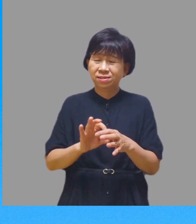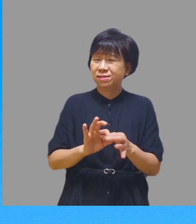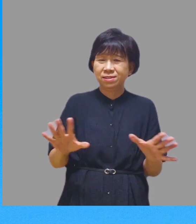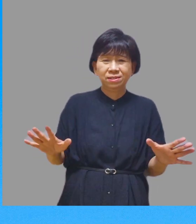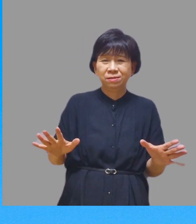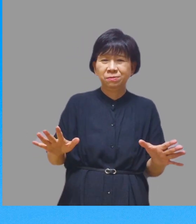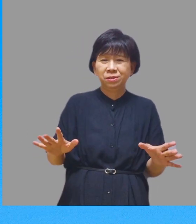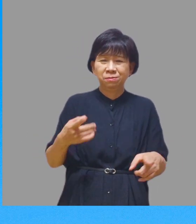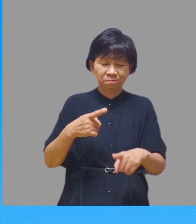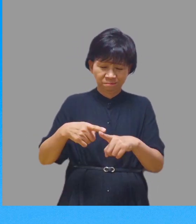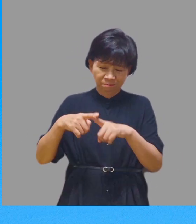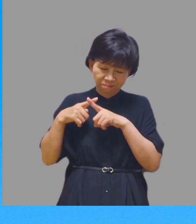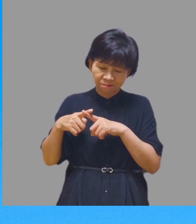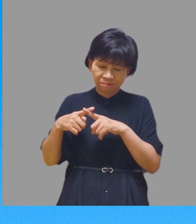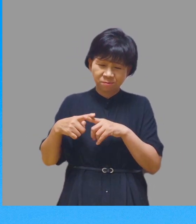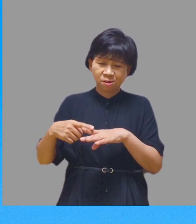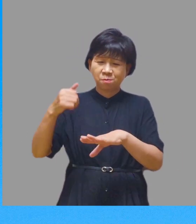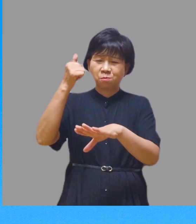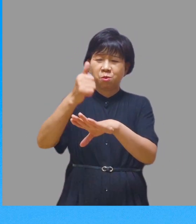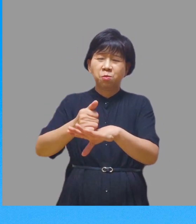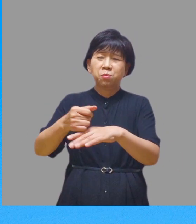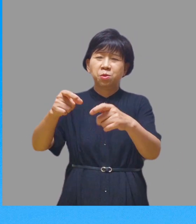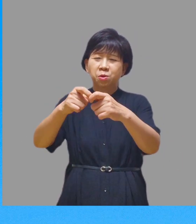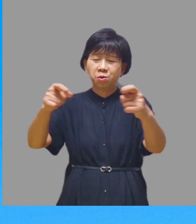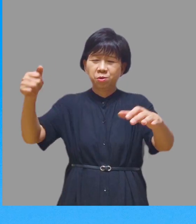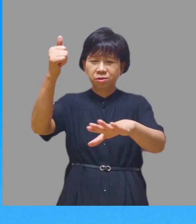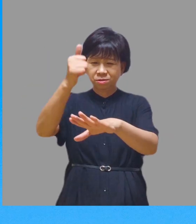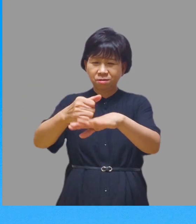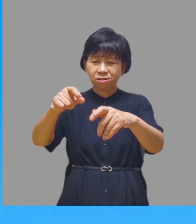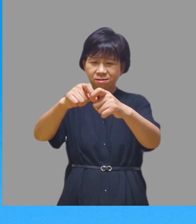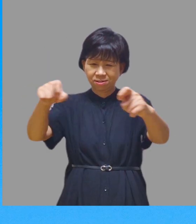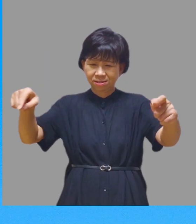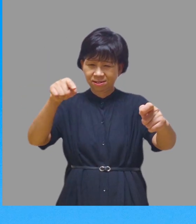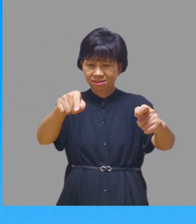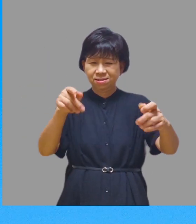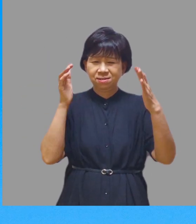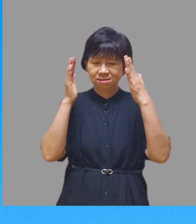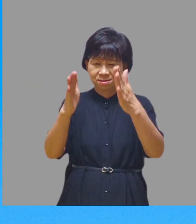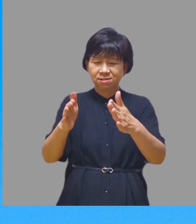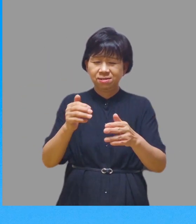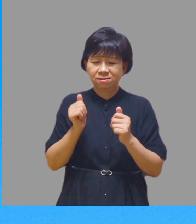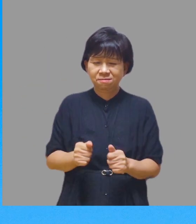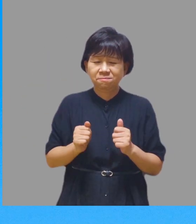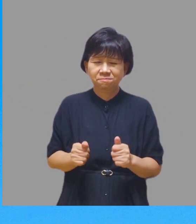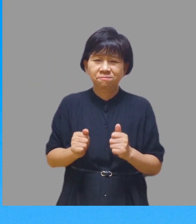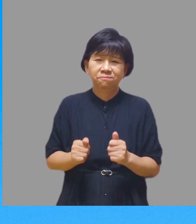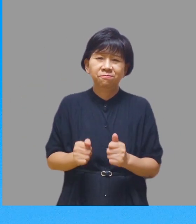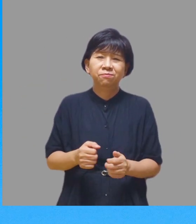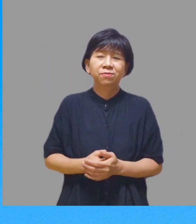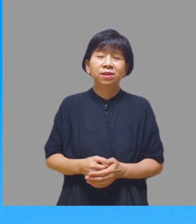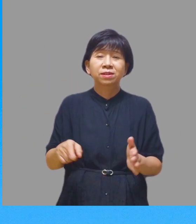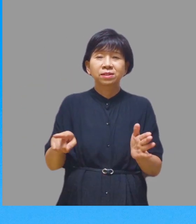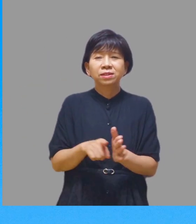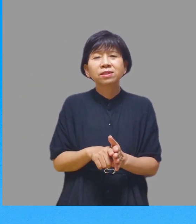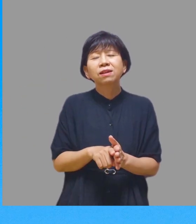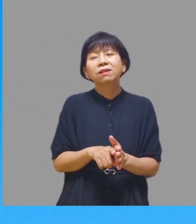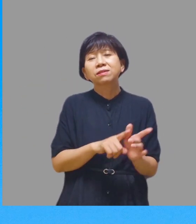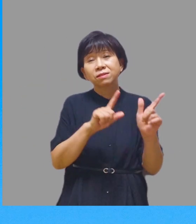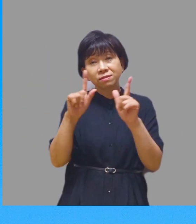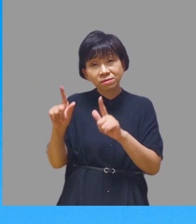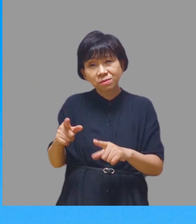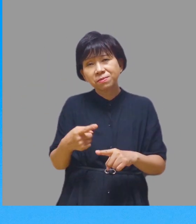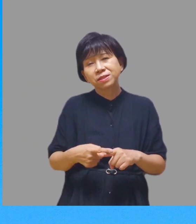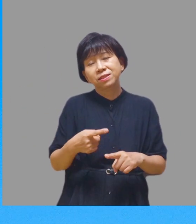그냥 결승선을 향하여서 이 마라토너들은 달려가는 겁니다. 신앙도 마찬가지예요.